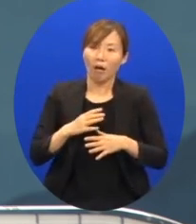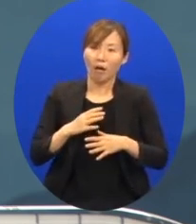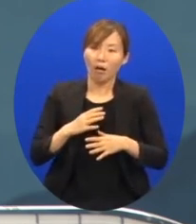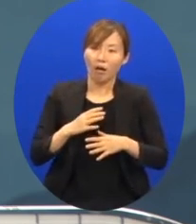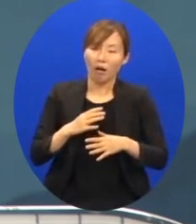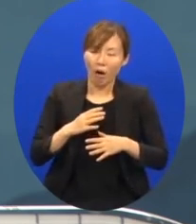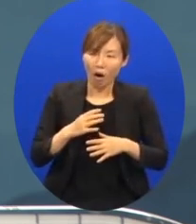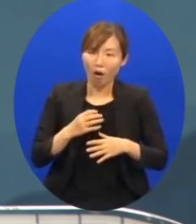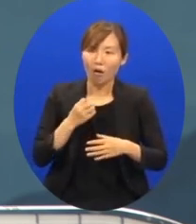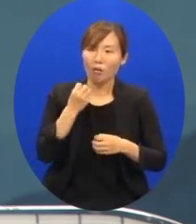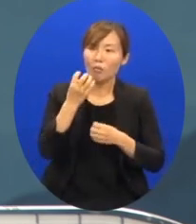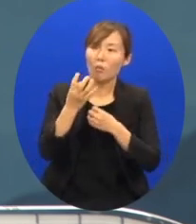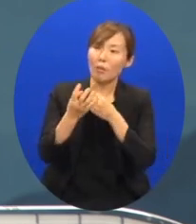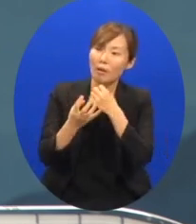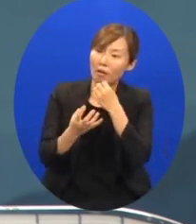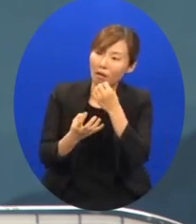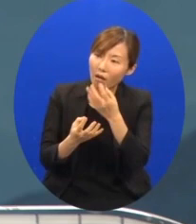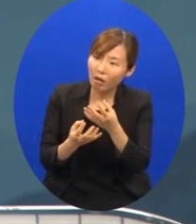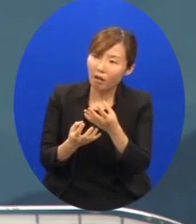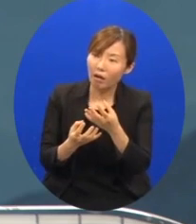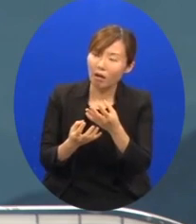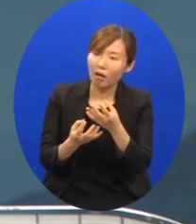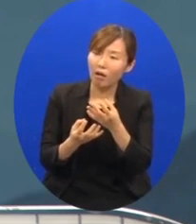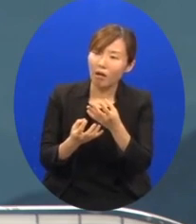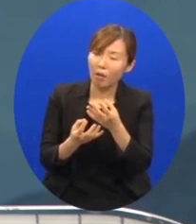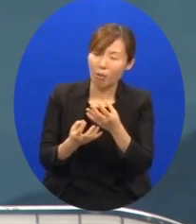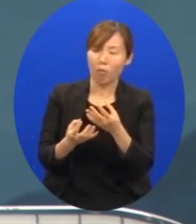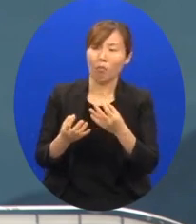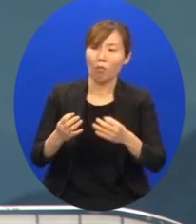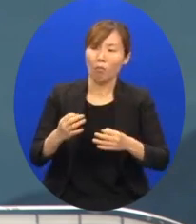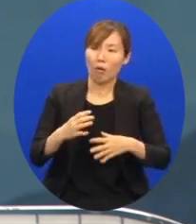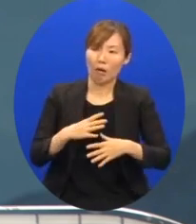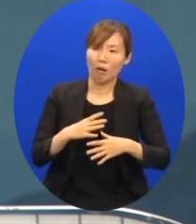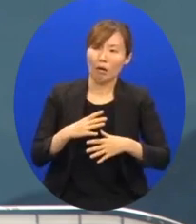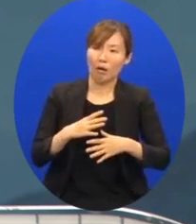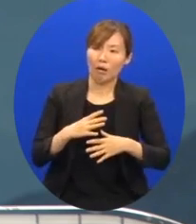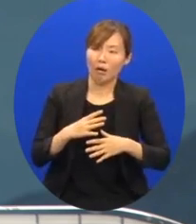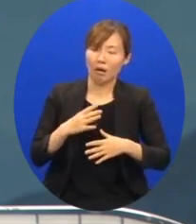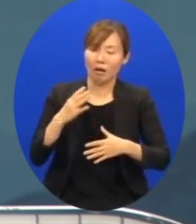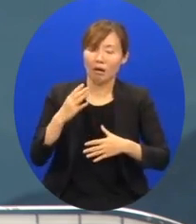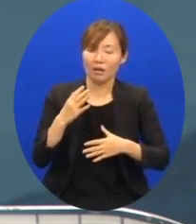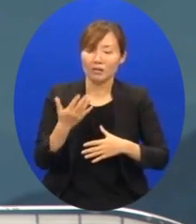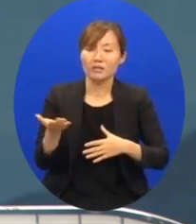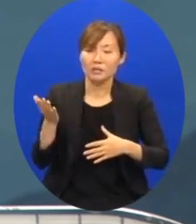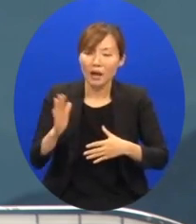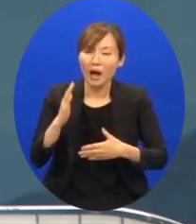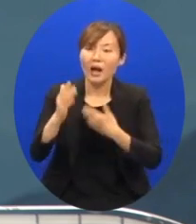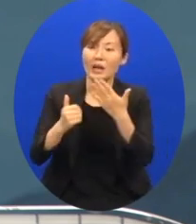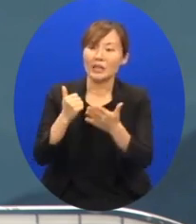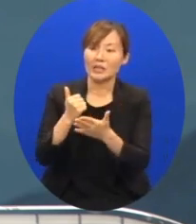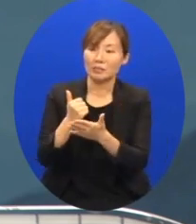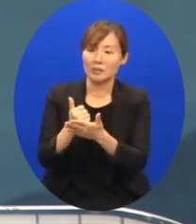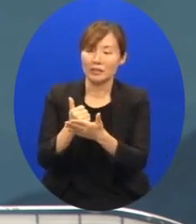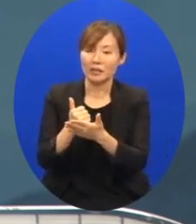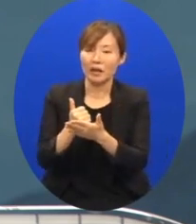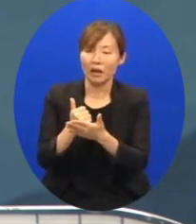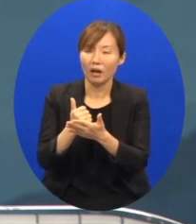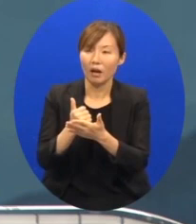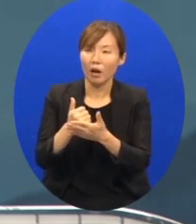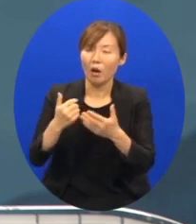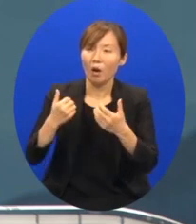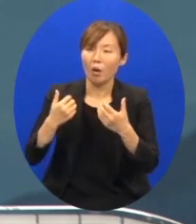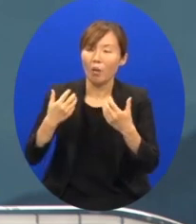있다는 것 자체가 아직까지 하나님이 이 전도사님을 포기하지 않았다는 것을 알았어 하나님이 당신을